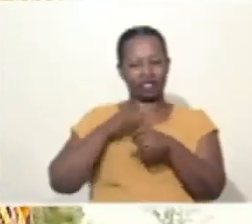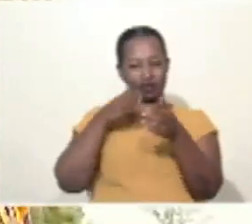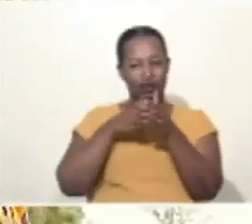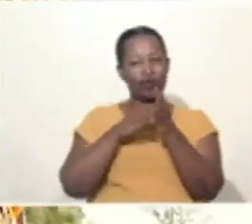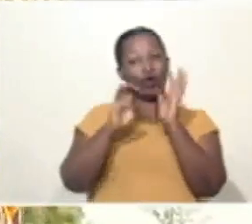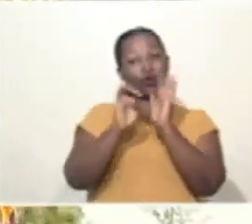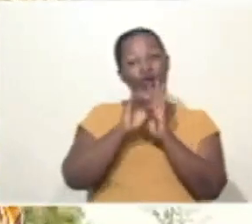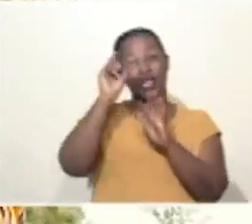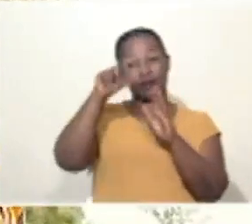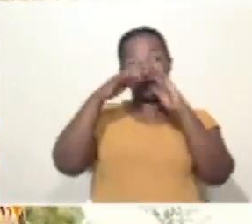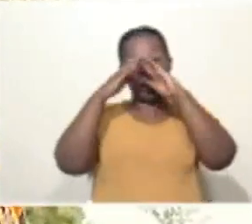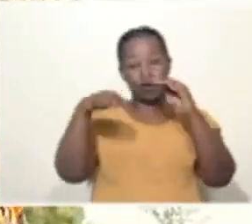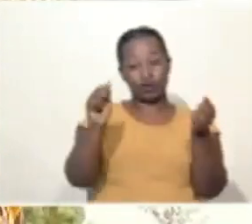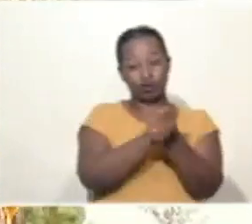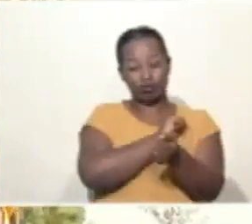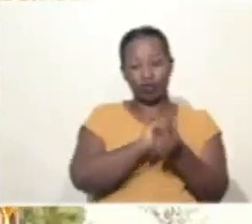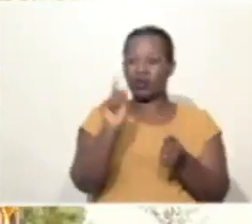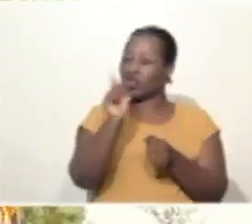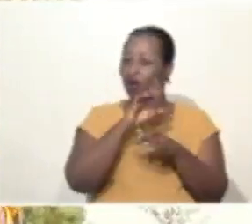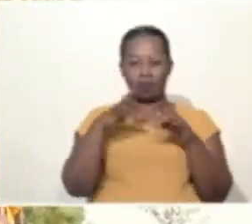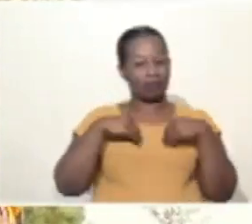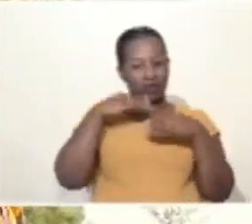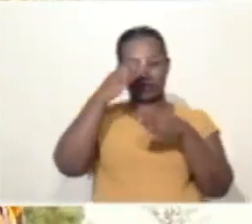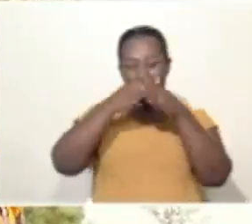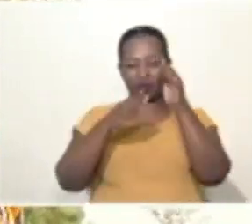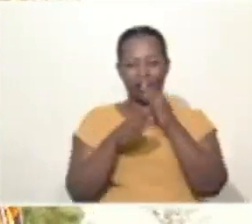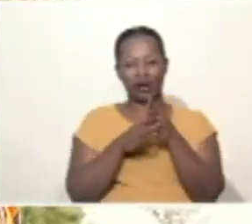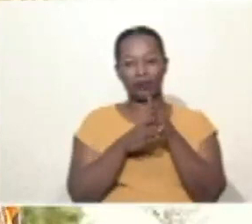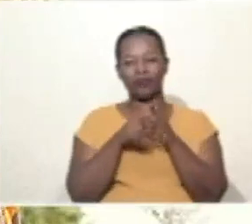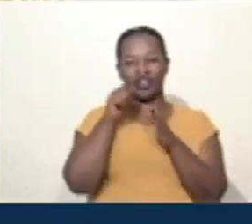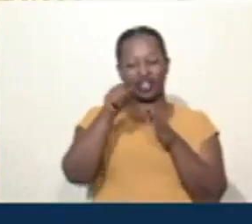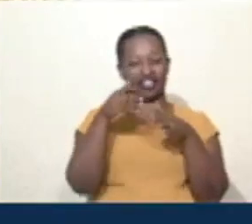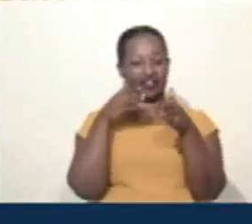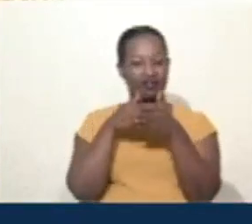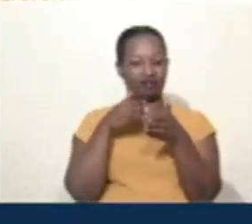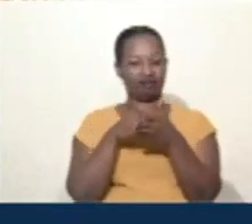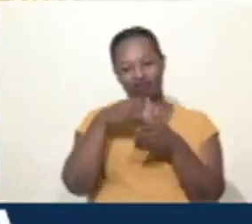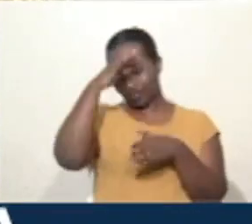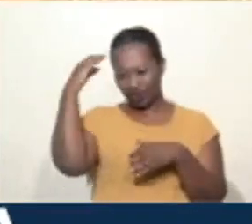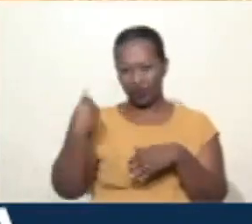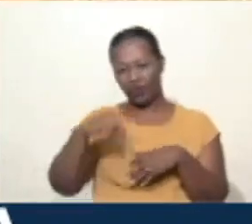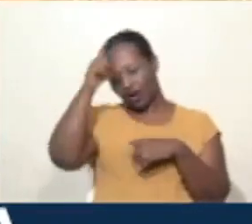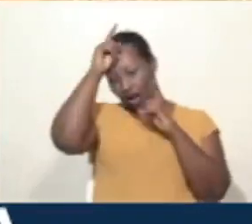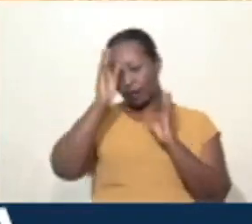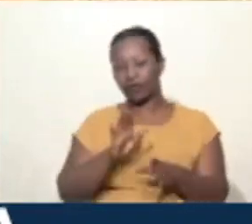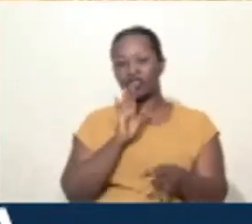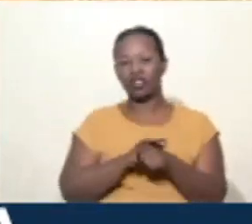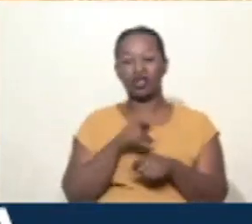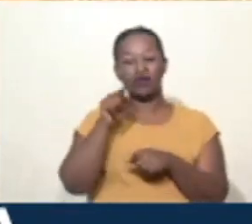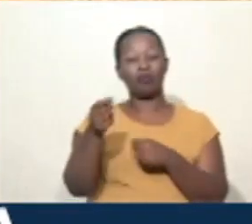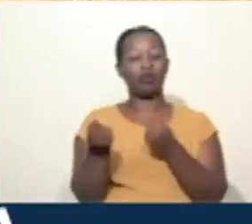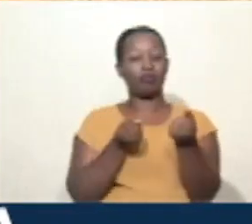bari gusengerwa ntago bemererwa kubaka, bakaba rero ari ingorane ivunya abaturage cyane. Imodoka